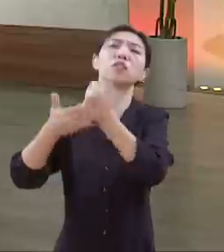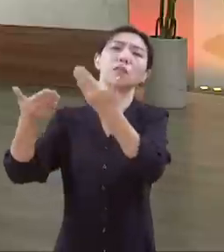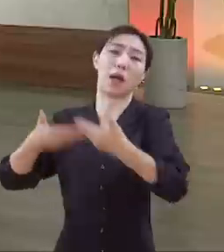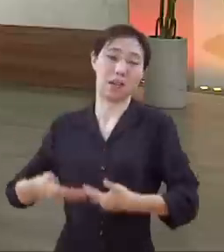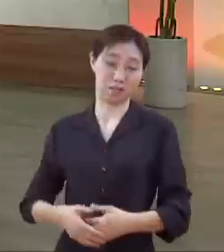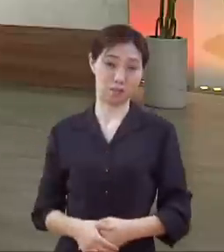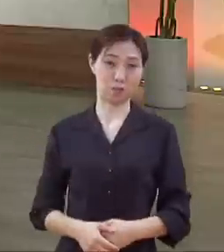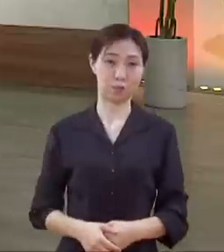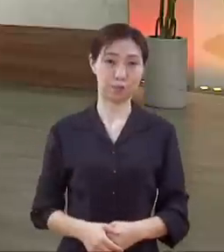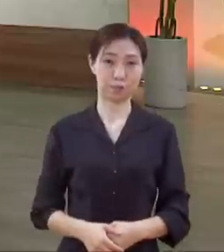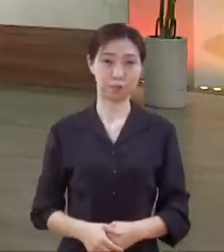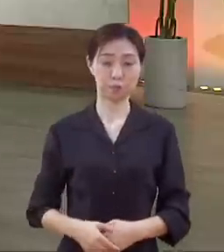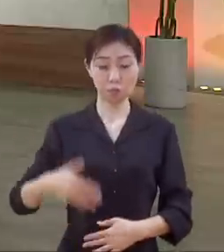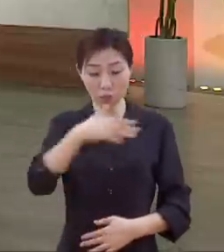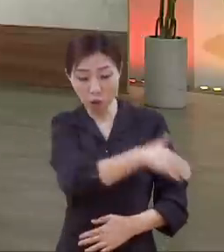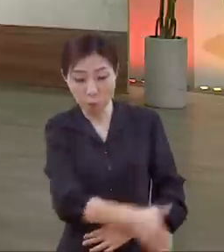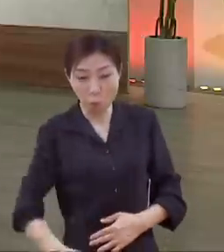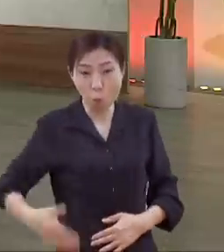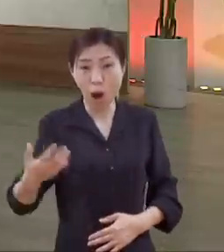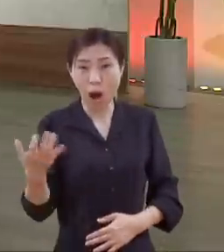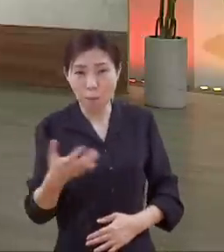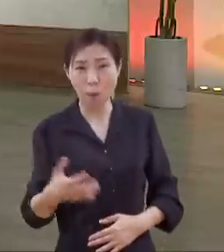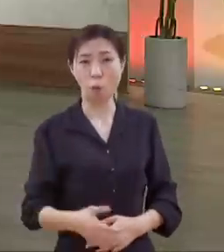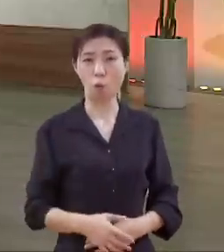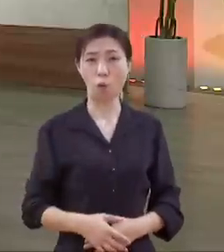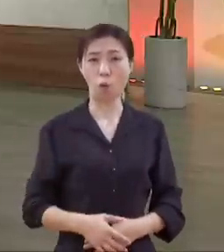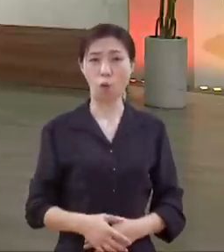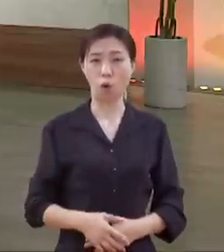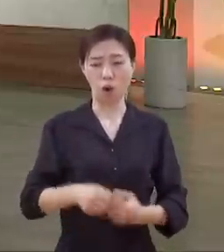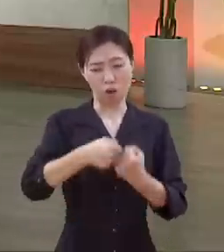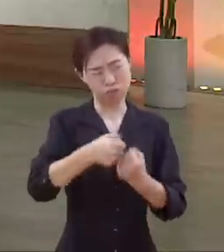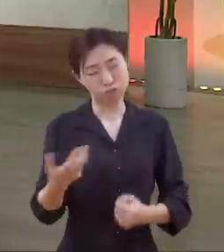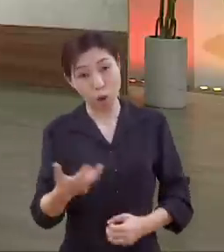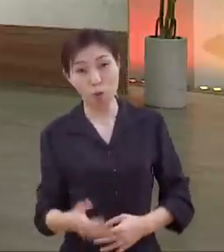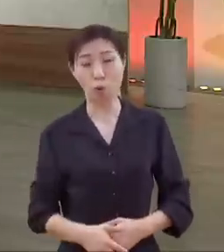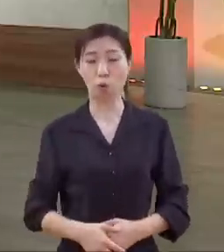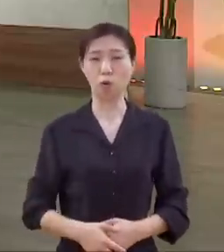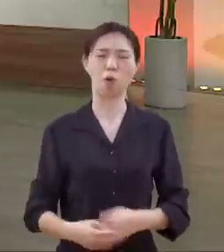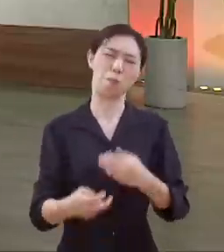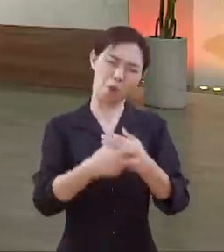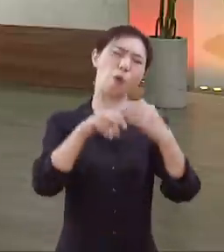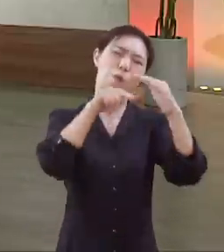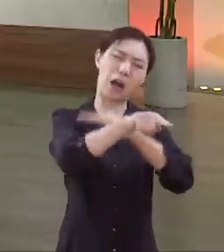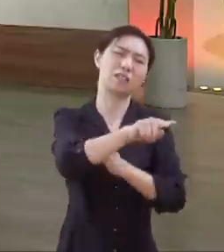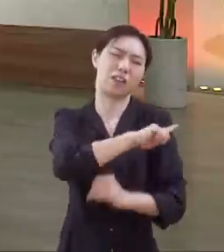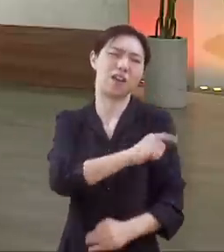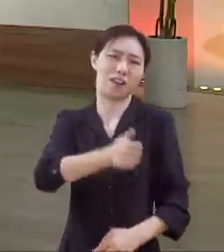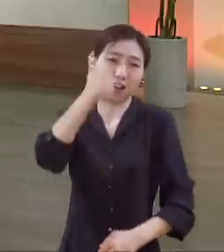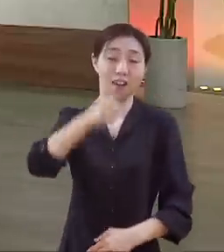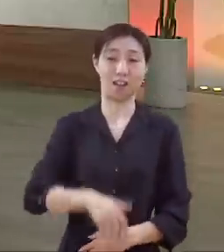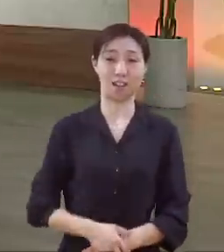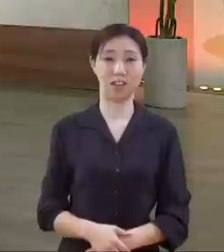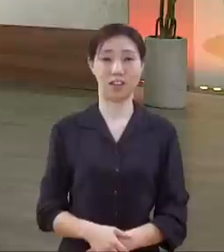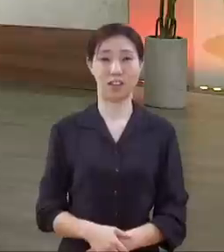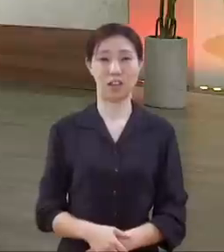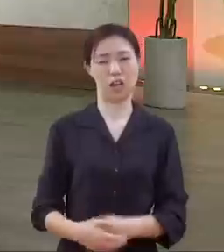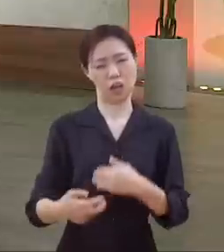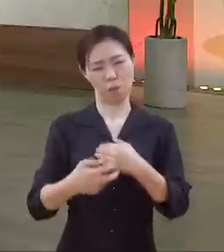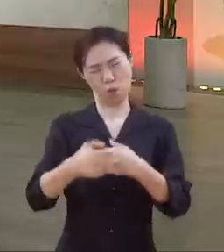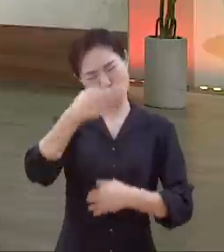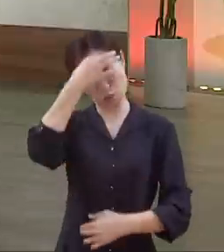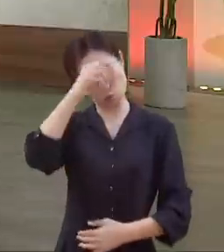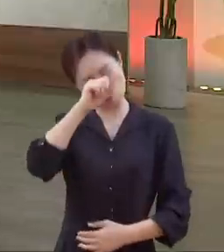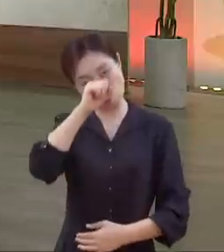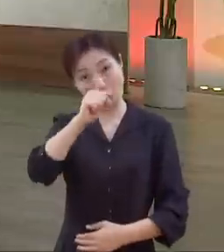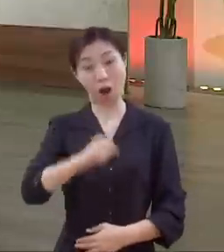아프시거나 몸이 아프시면 병원을 가야 돼요 요새 현대 의료기술이 얼마나 좋은데요 여러분 그러니까 몸이